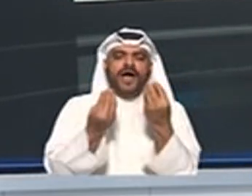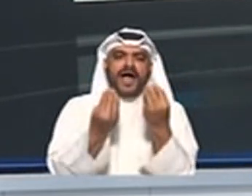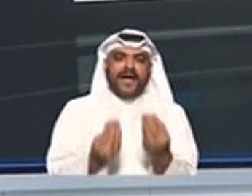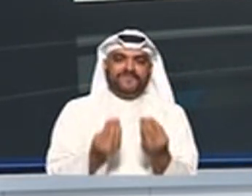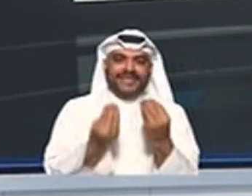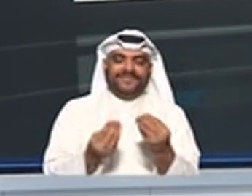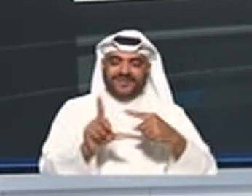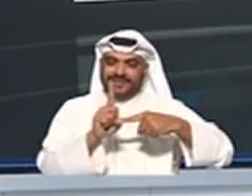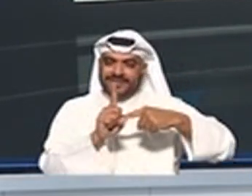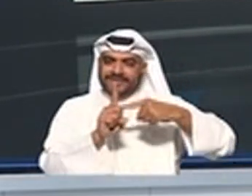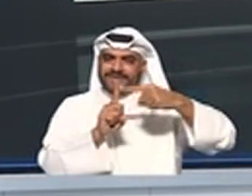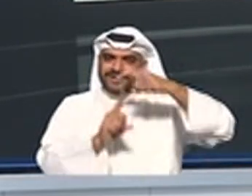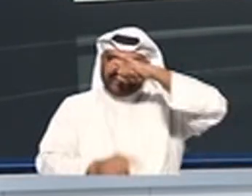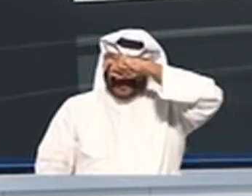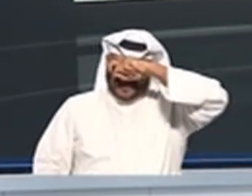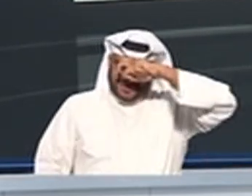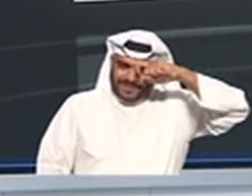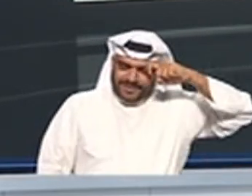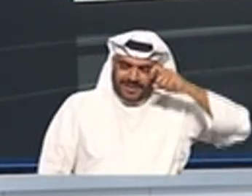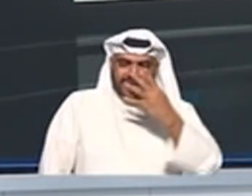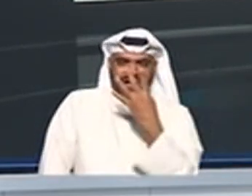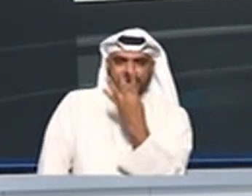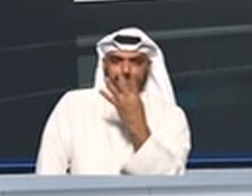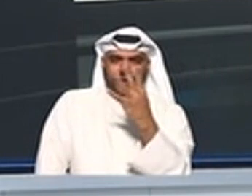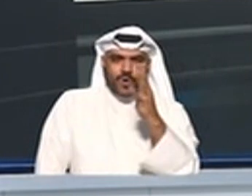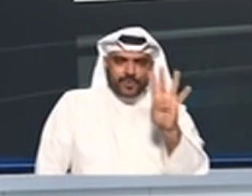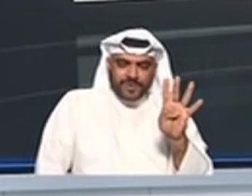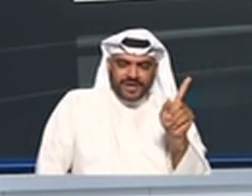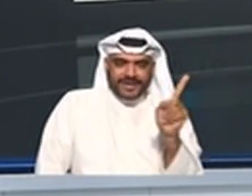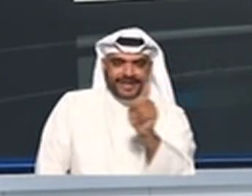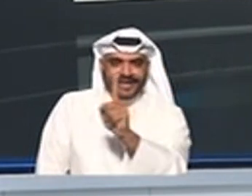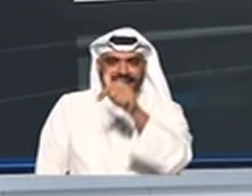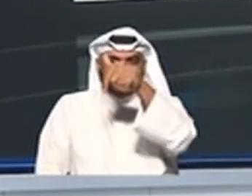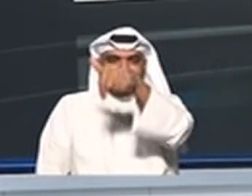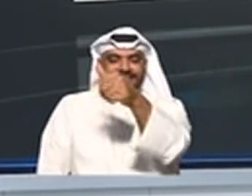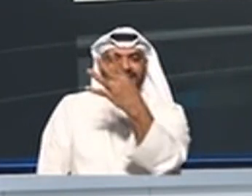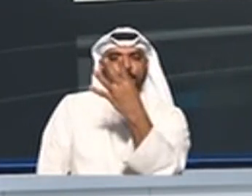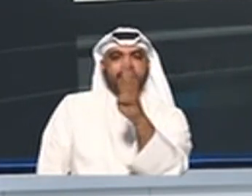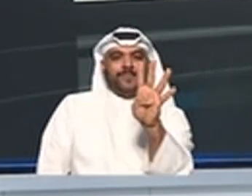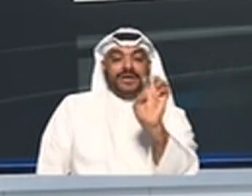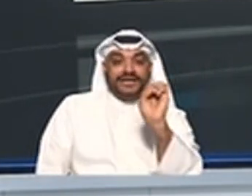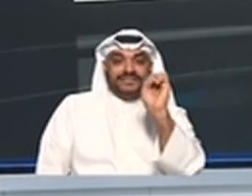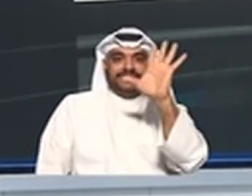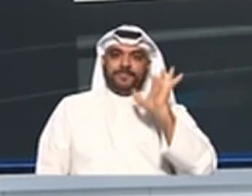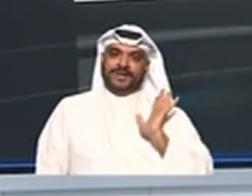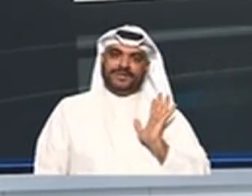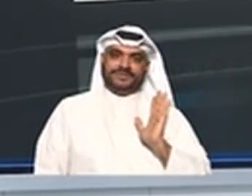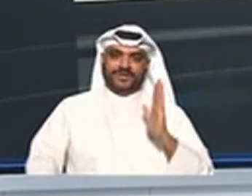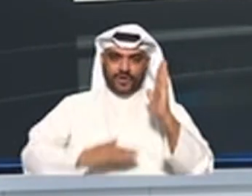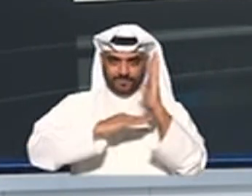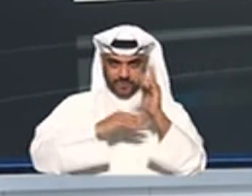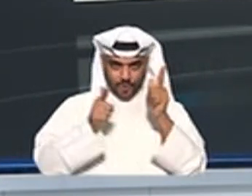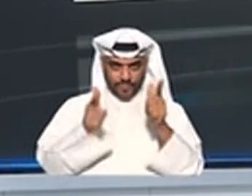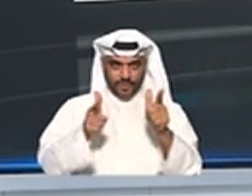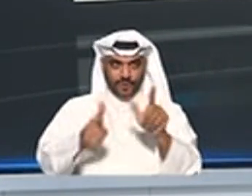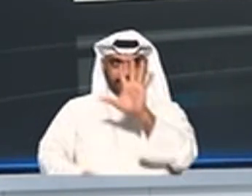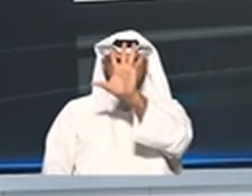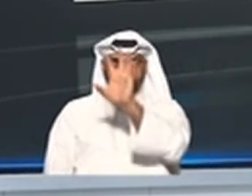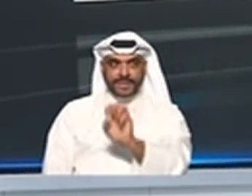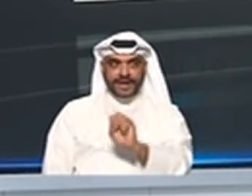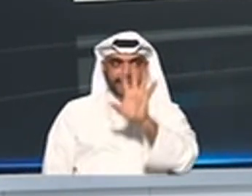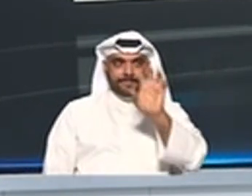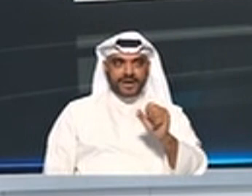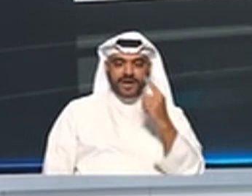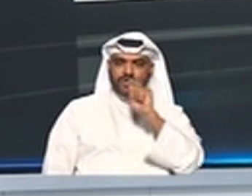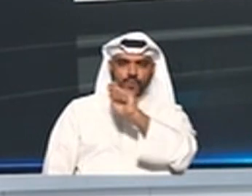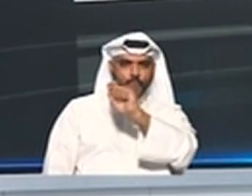حرارة تتراوح ما بين 44 إلى 46 درجة مئوية خلال النهار. الأجواء الحارة مستمرة خلال النهار، والاعتدال ما